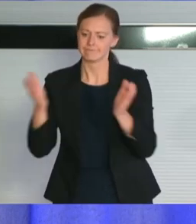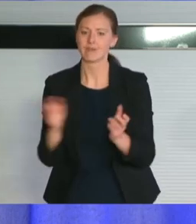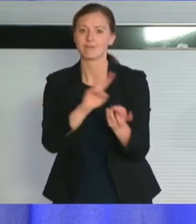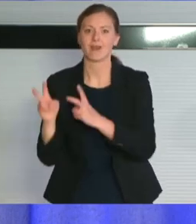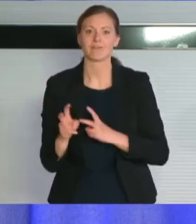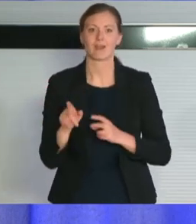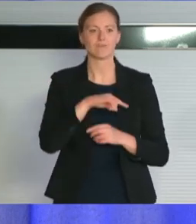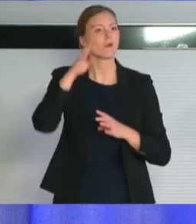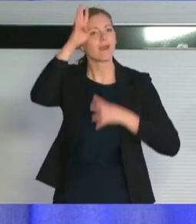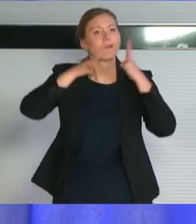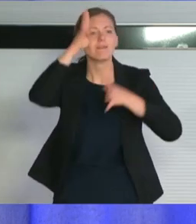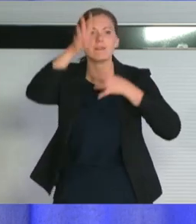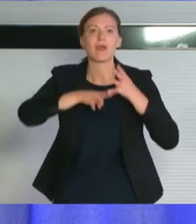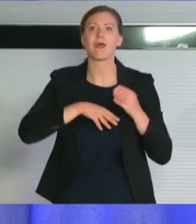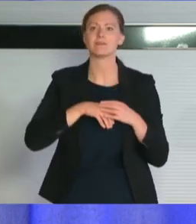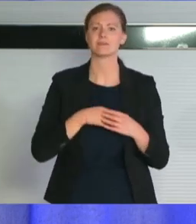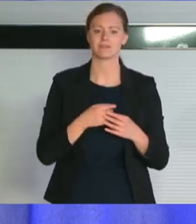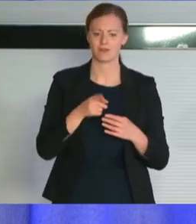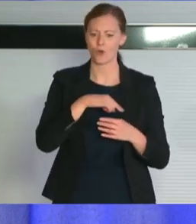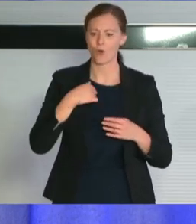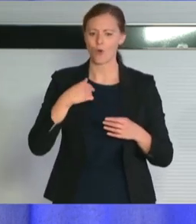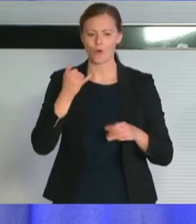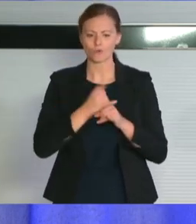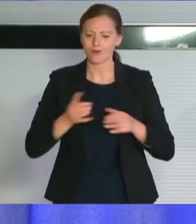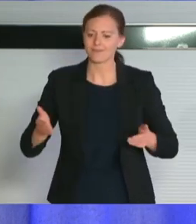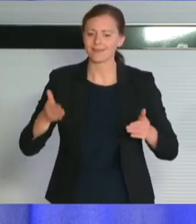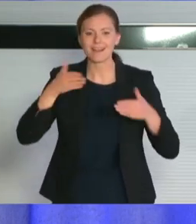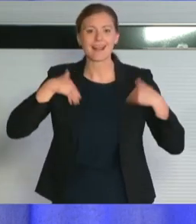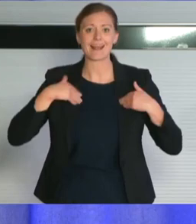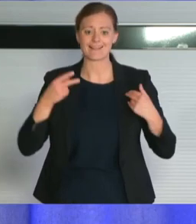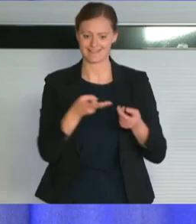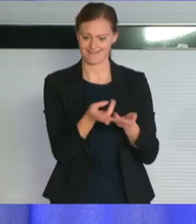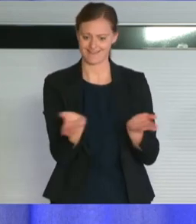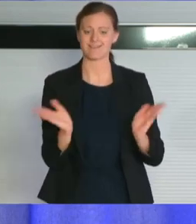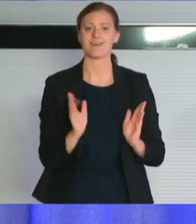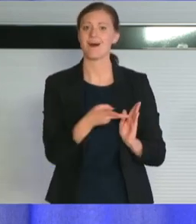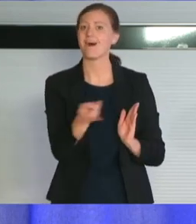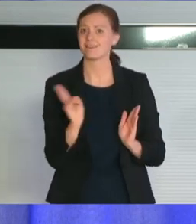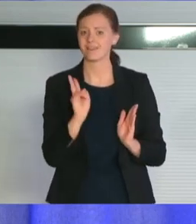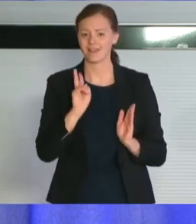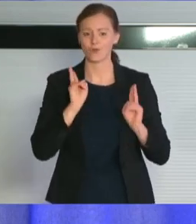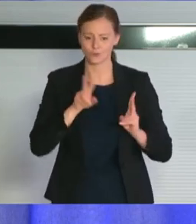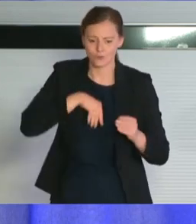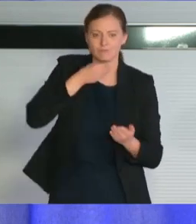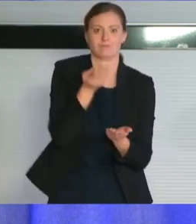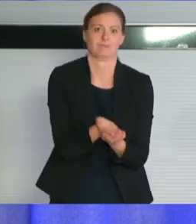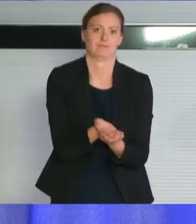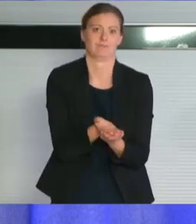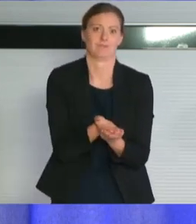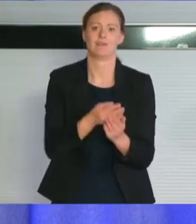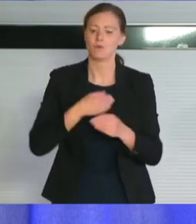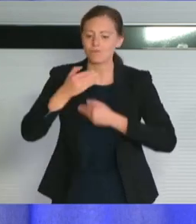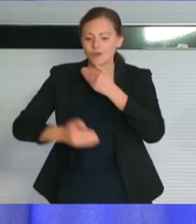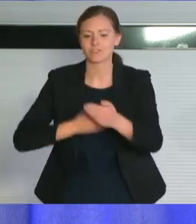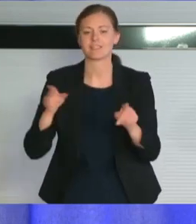kreativitet, vår evne til å glede andre. La oss også holde fast ved det, også i dagene